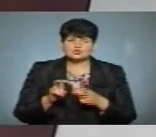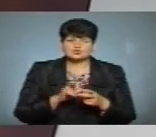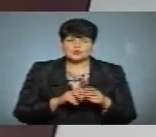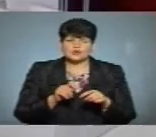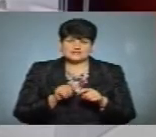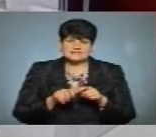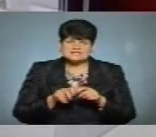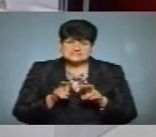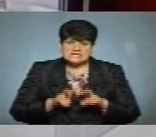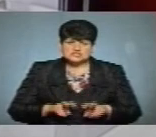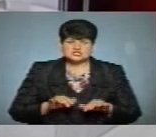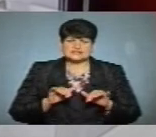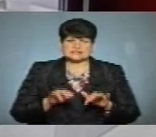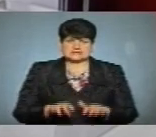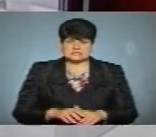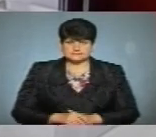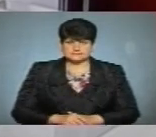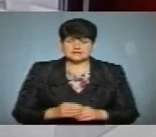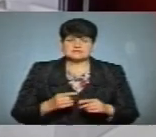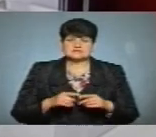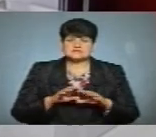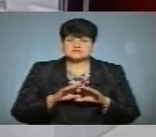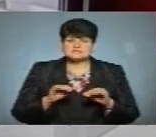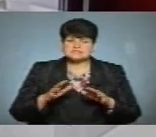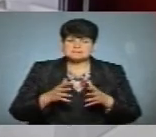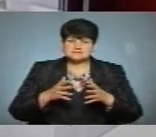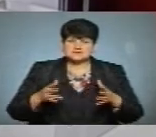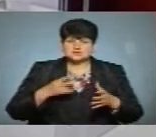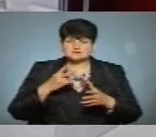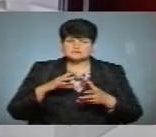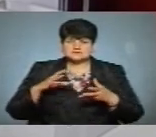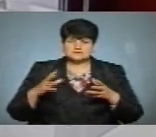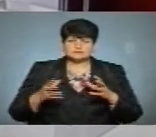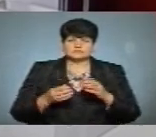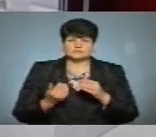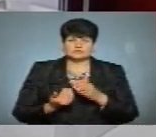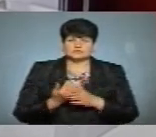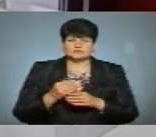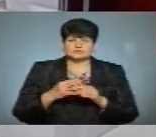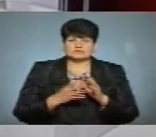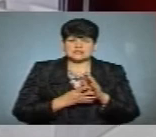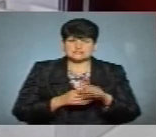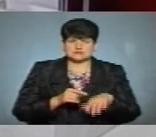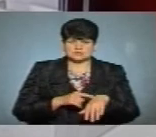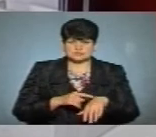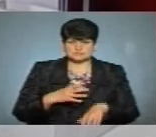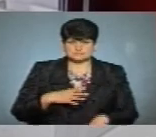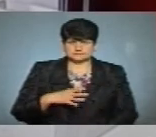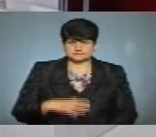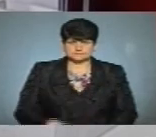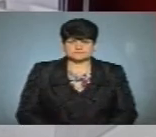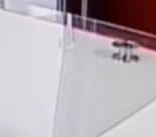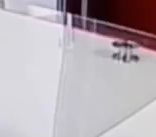слідчих дій. На цьому у мене все. Більше дивіться у підсумковому випуску новин о 19-й годині. Дочекайтеся.